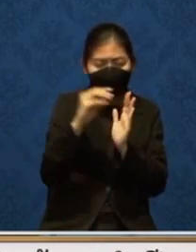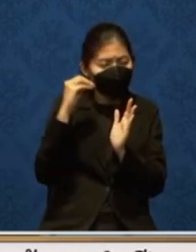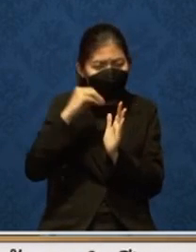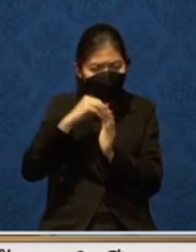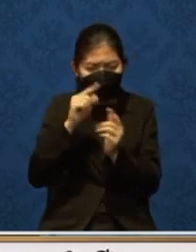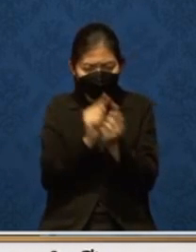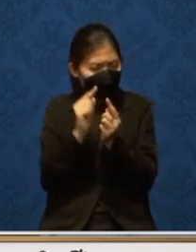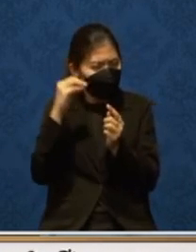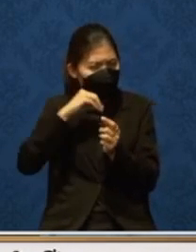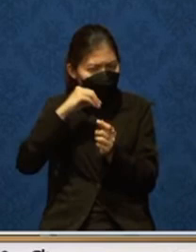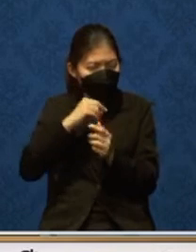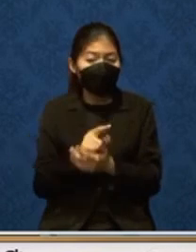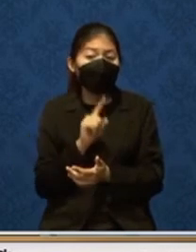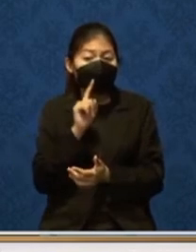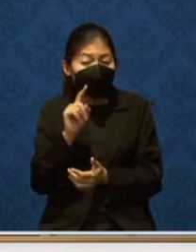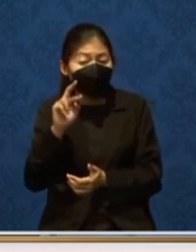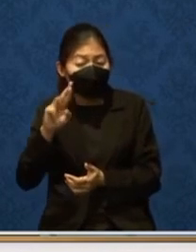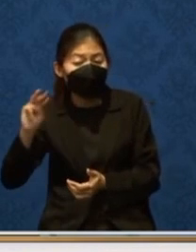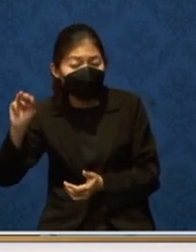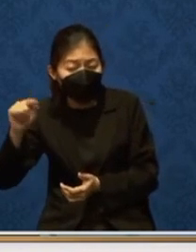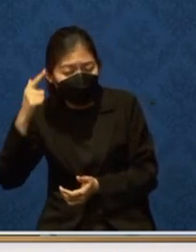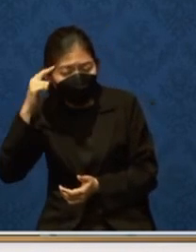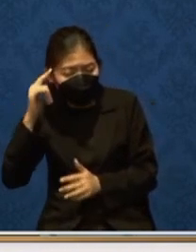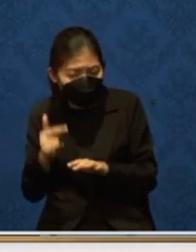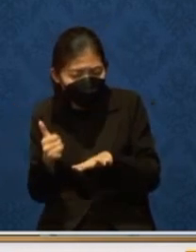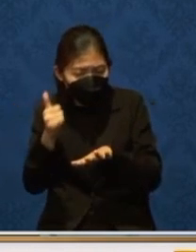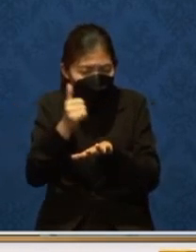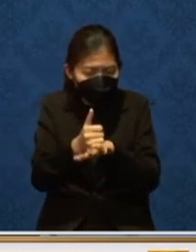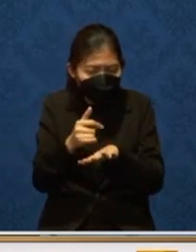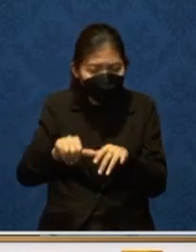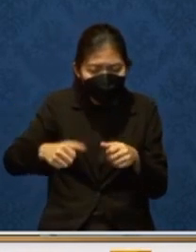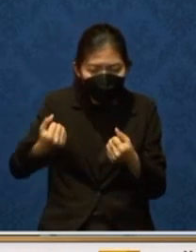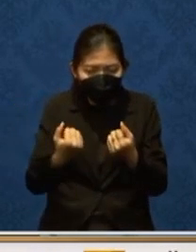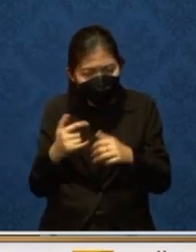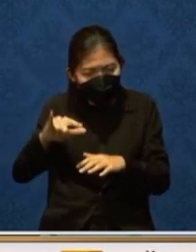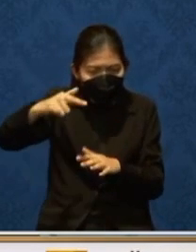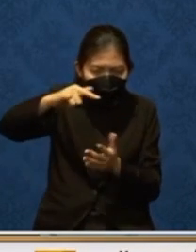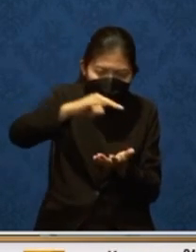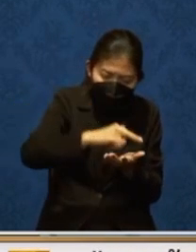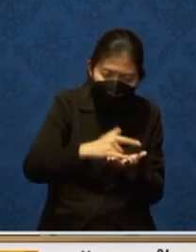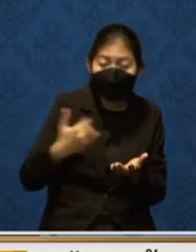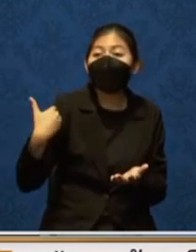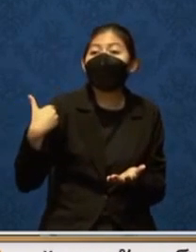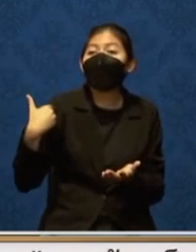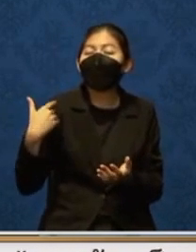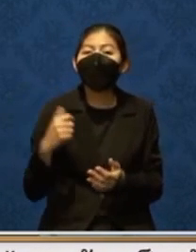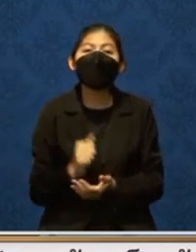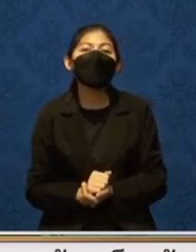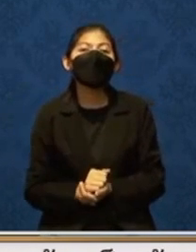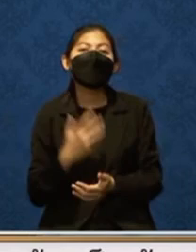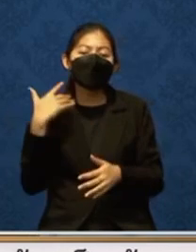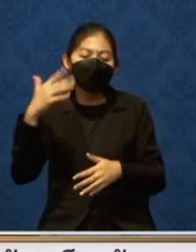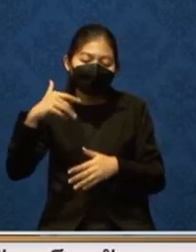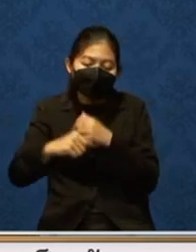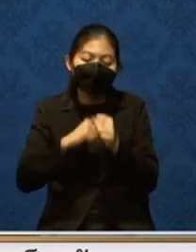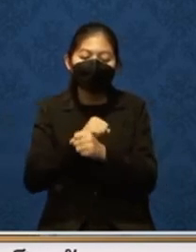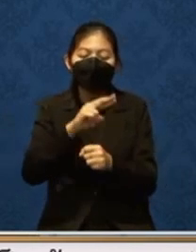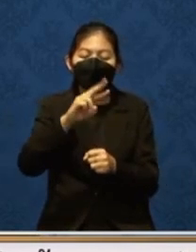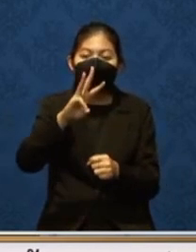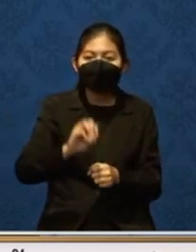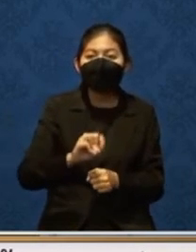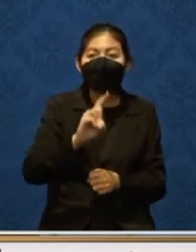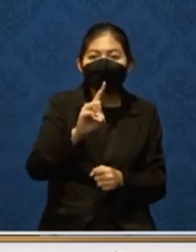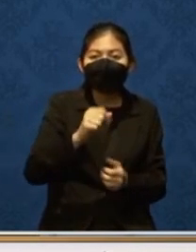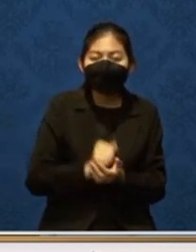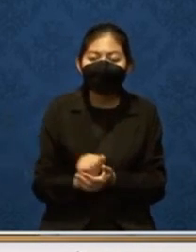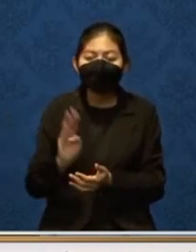ไม่พอับดูใงบกเงิปี 61 ครัก็พบวในขณะ